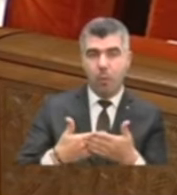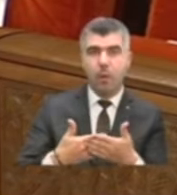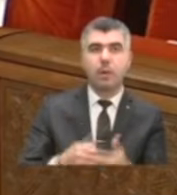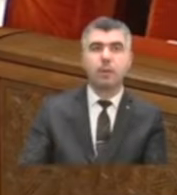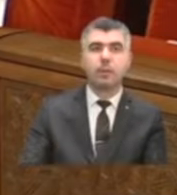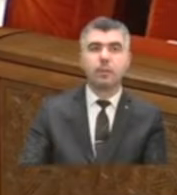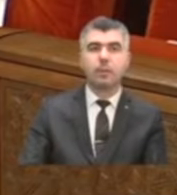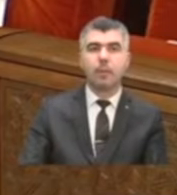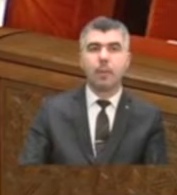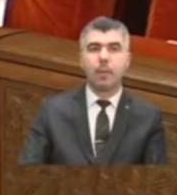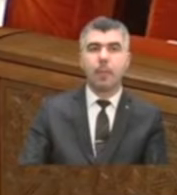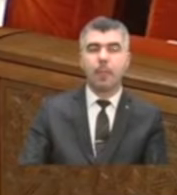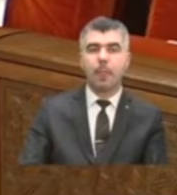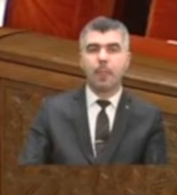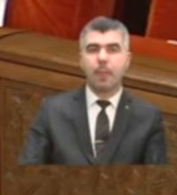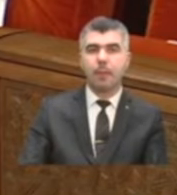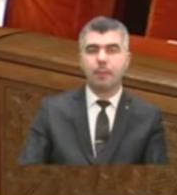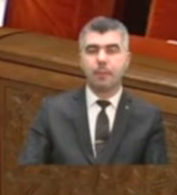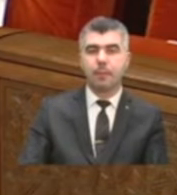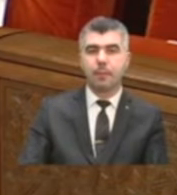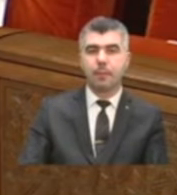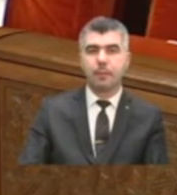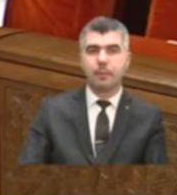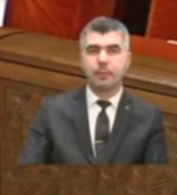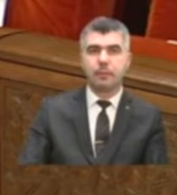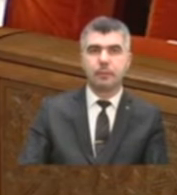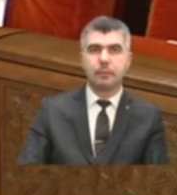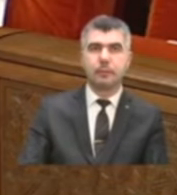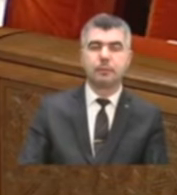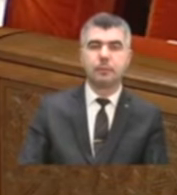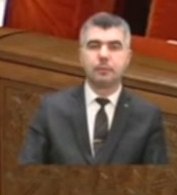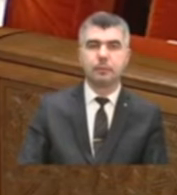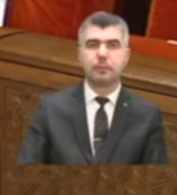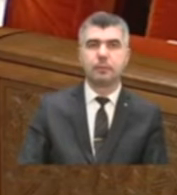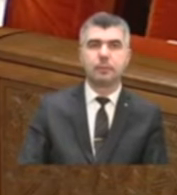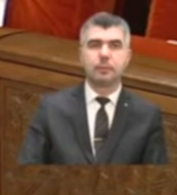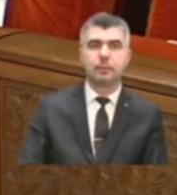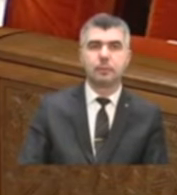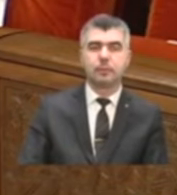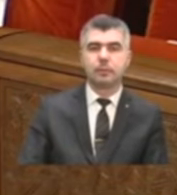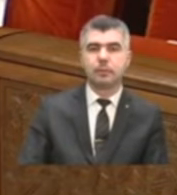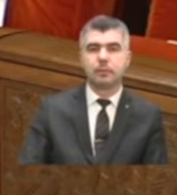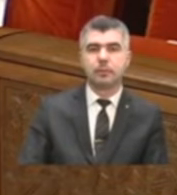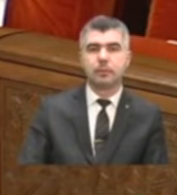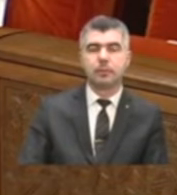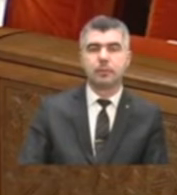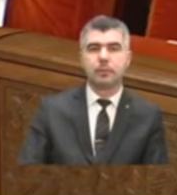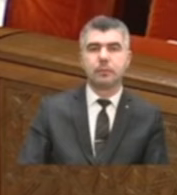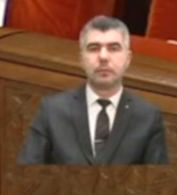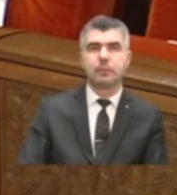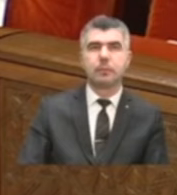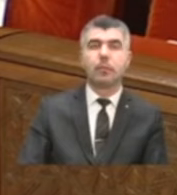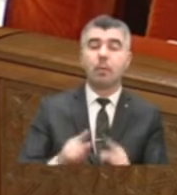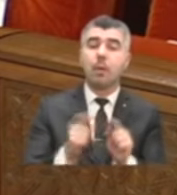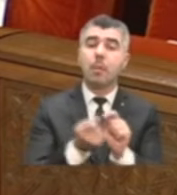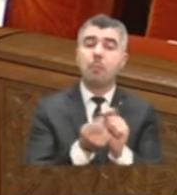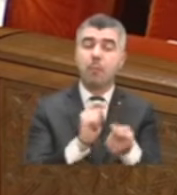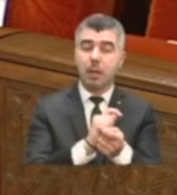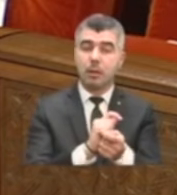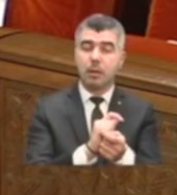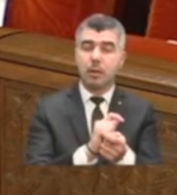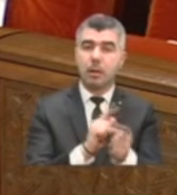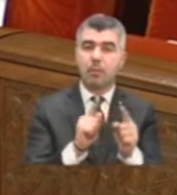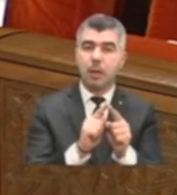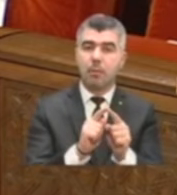له ماشي هي ديال الورقة، ما كاين مشكلة غادي نفهم غير الورقة. اسمحوا لي. ملي يكون التغيير ديال